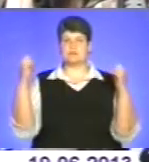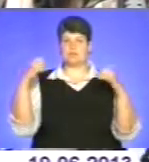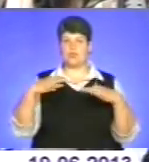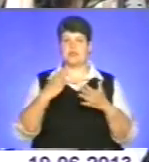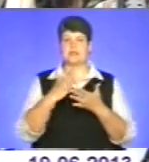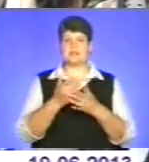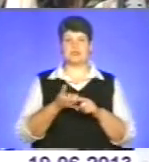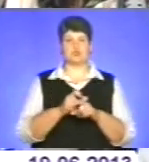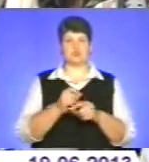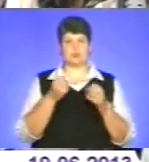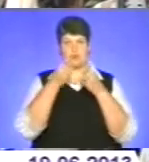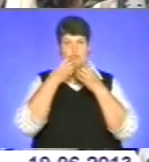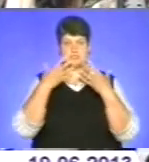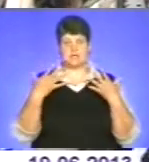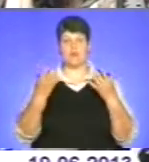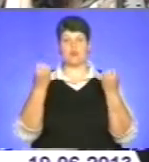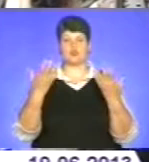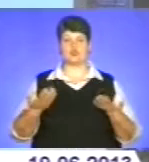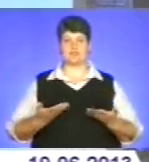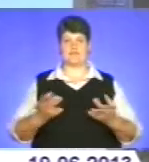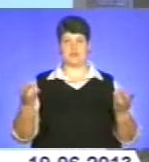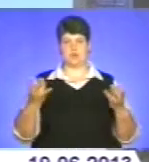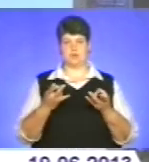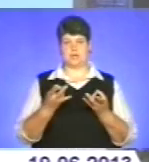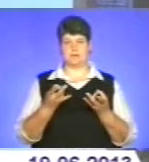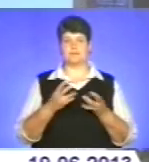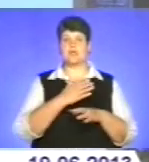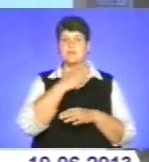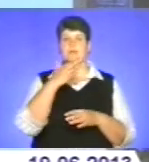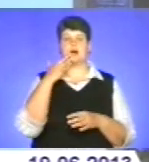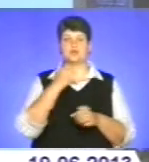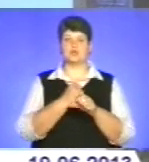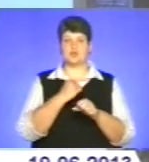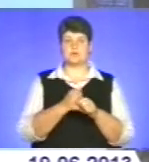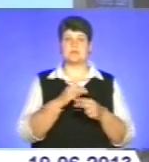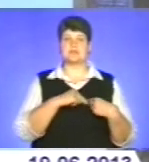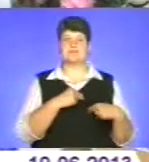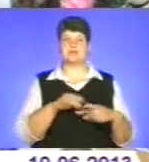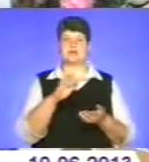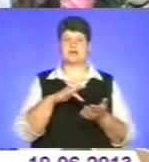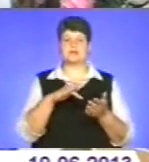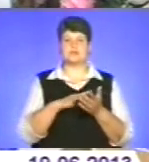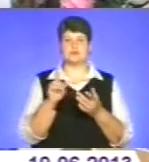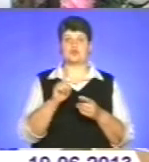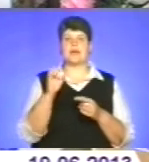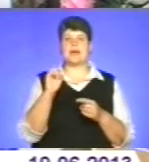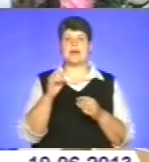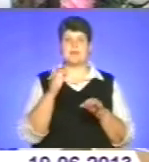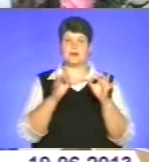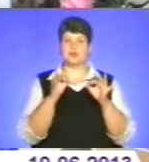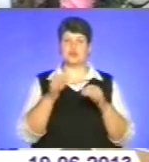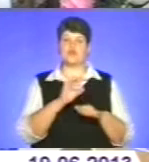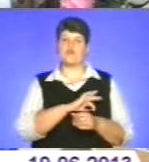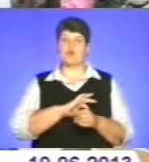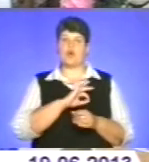на мою думку, дуже позитивні, просто життєво необхідні. Багато зроблено працівниками центру не лише щодо екологічного виховання.